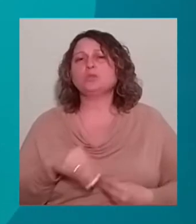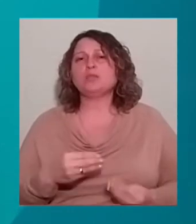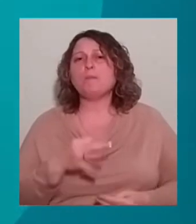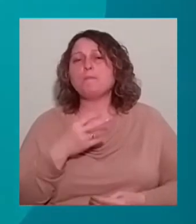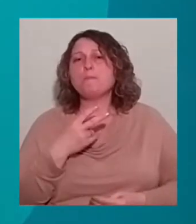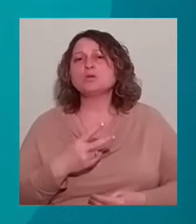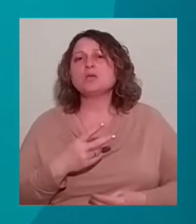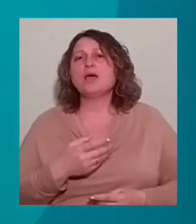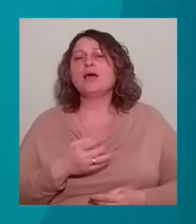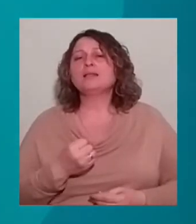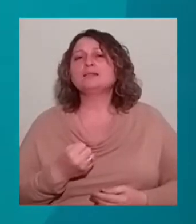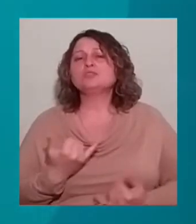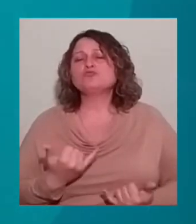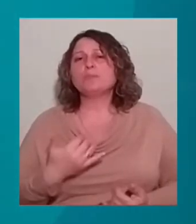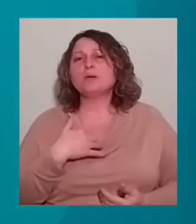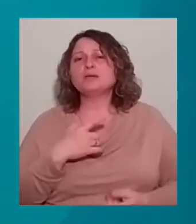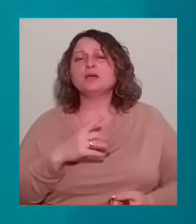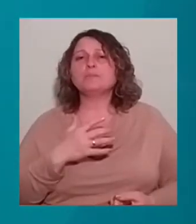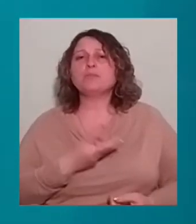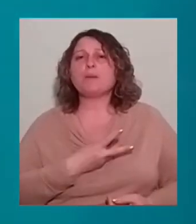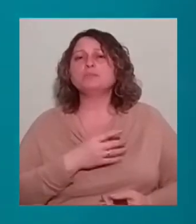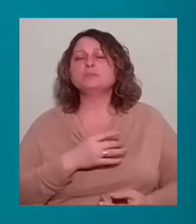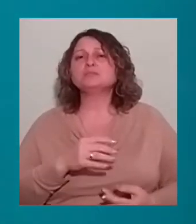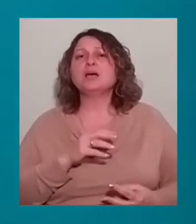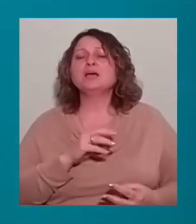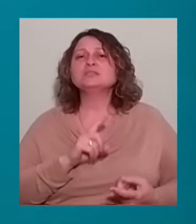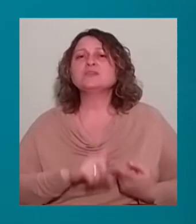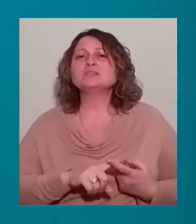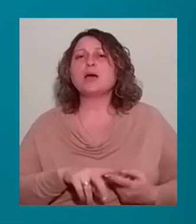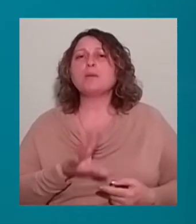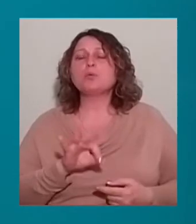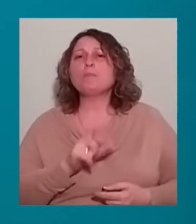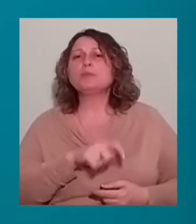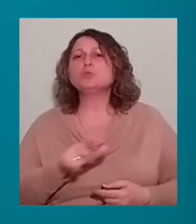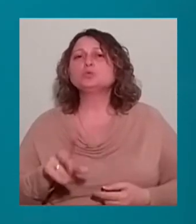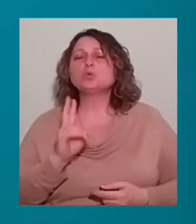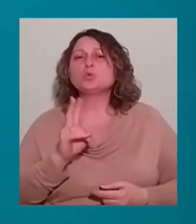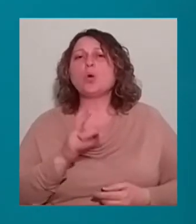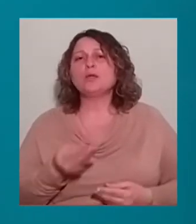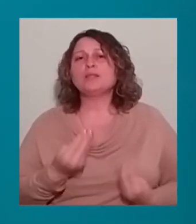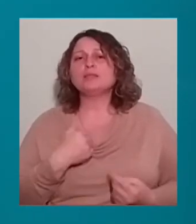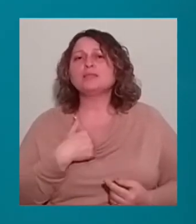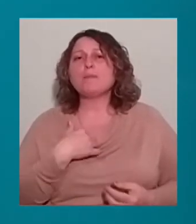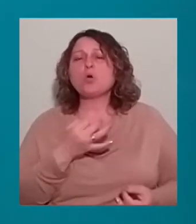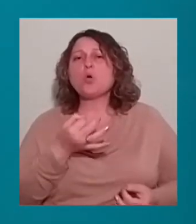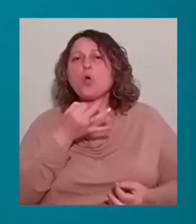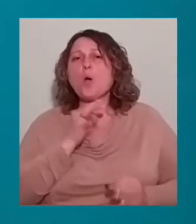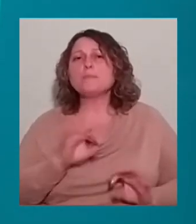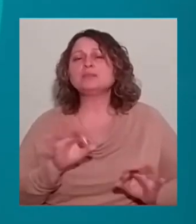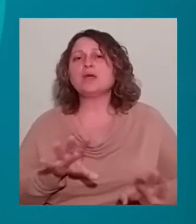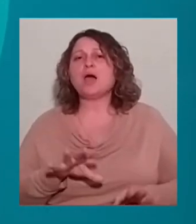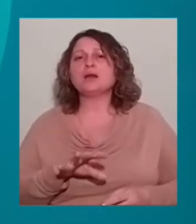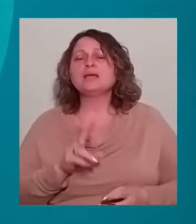ми намагаємося з'ясувати, кому саме оголошено про підозру та отримати їхні коментарі. Нагадаємо, за даними слідства